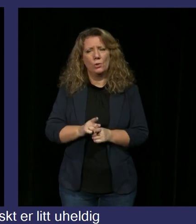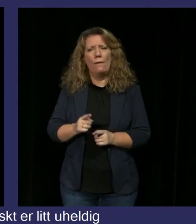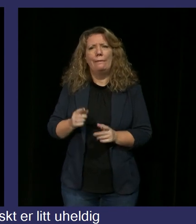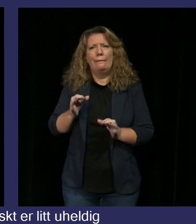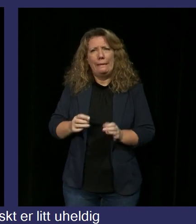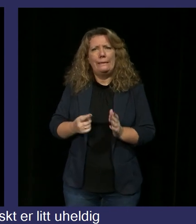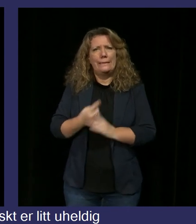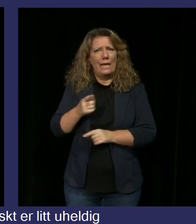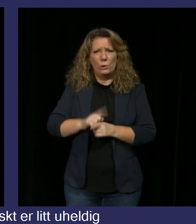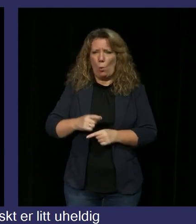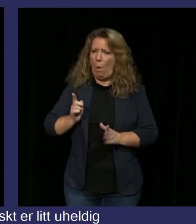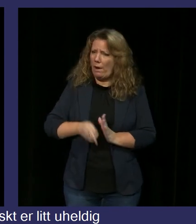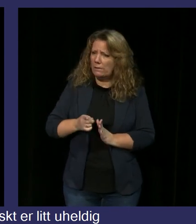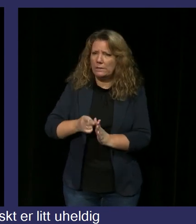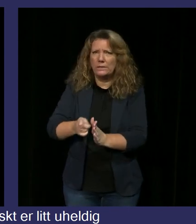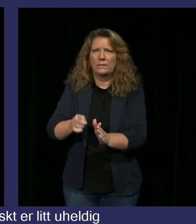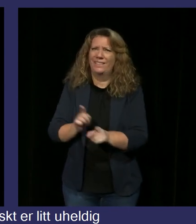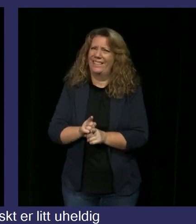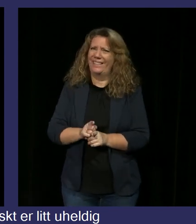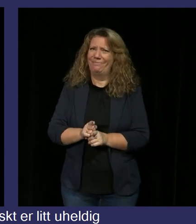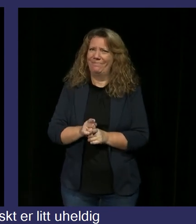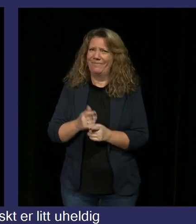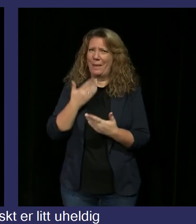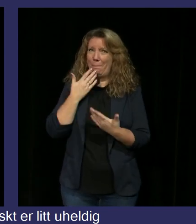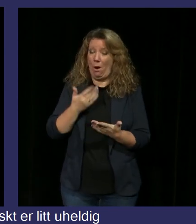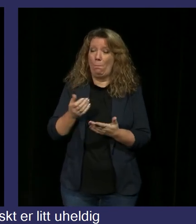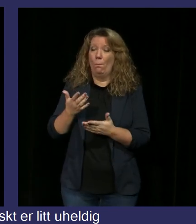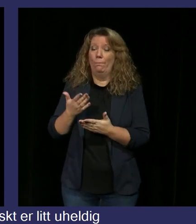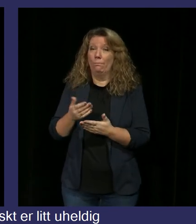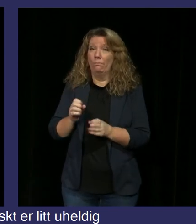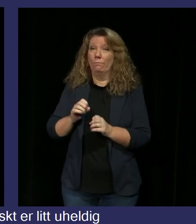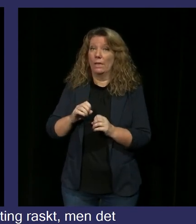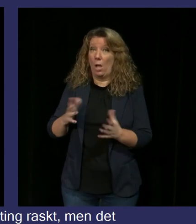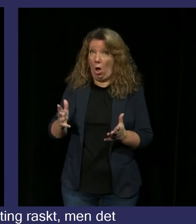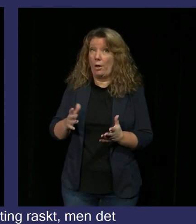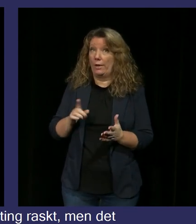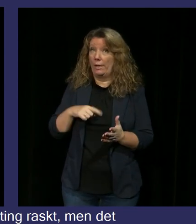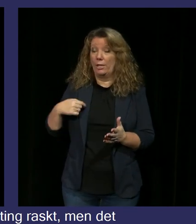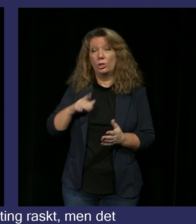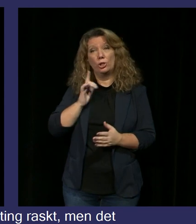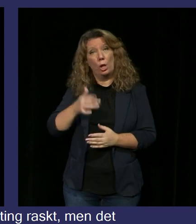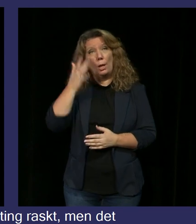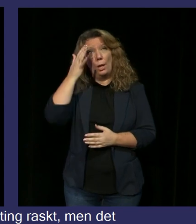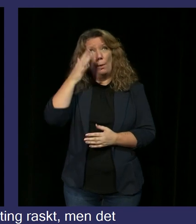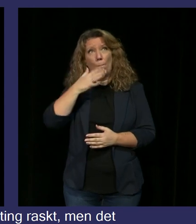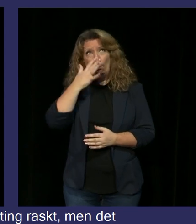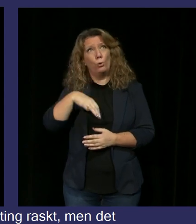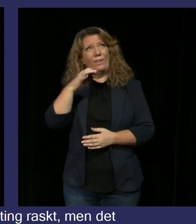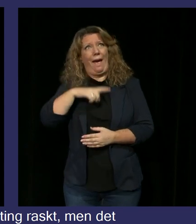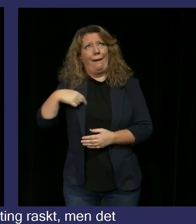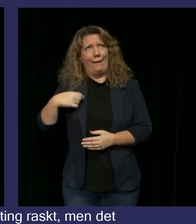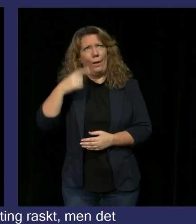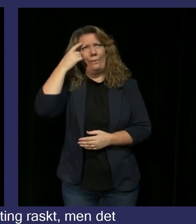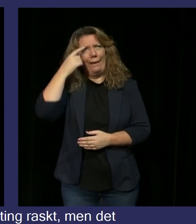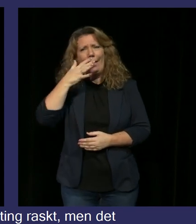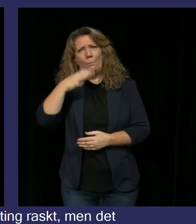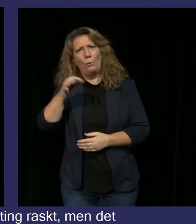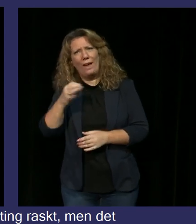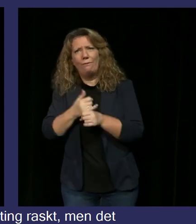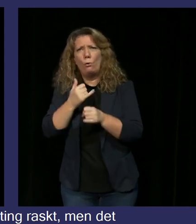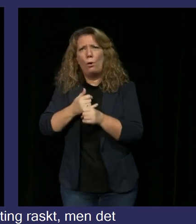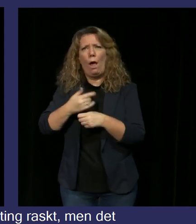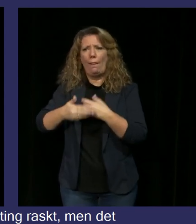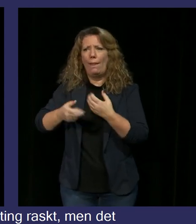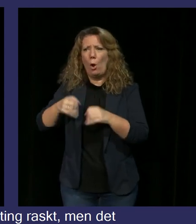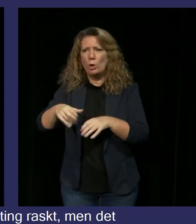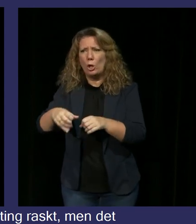litt uheldig på måten man løser det på. Man klarer det, fordi vi moderne og tenker moderne på hvordan man kan gjøre ting raskt. Men det blir